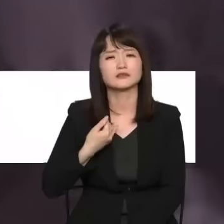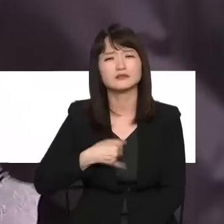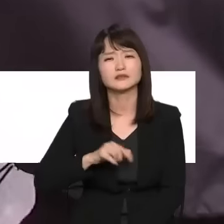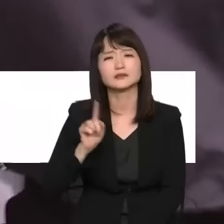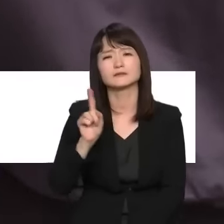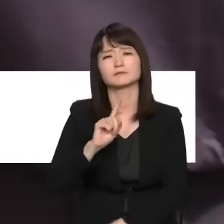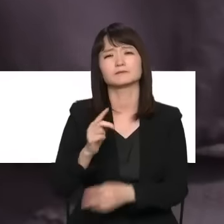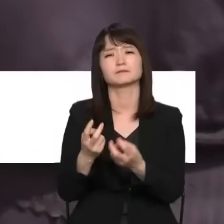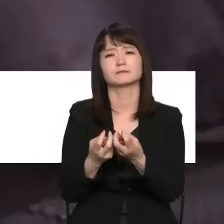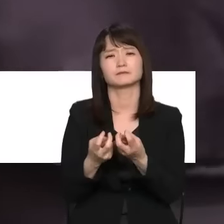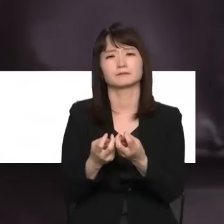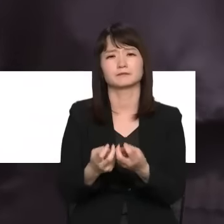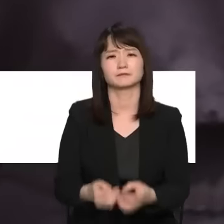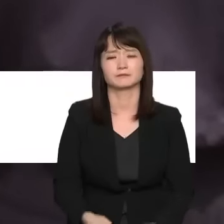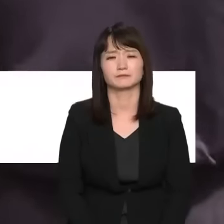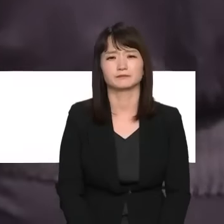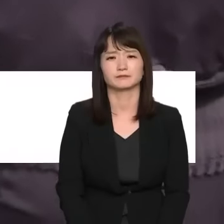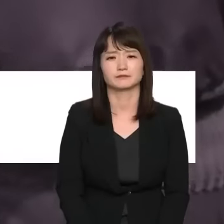아유 내 새끼.